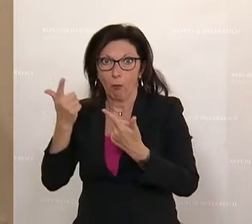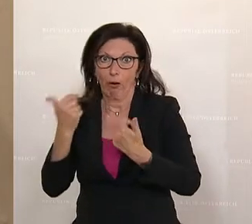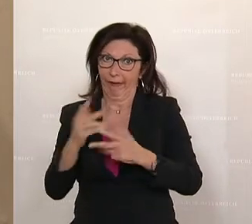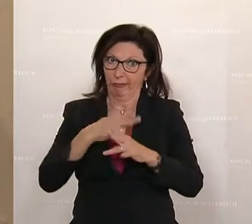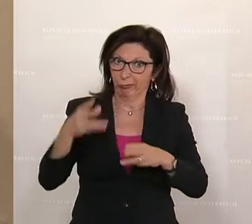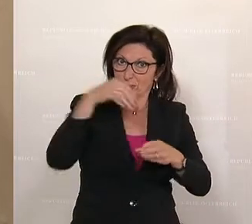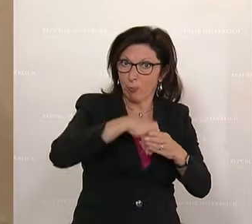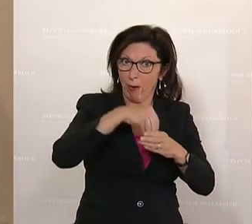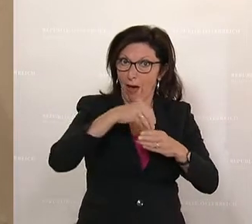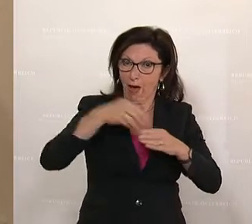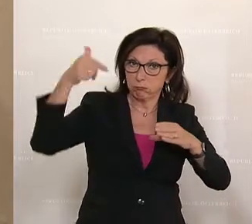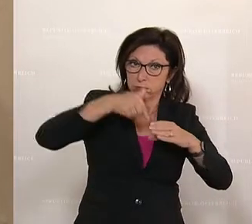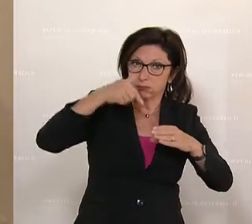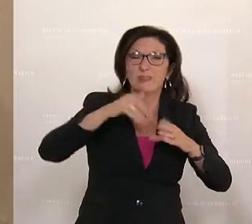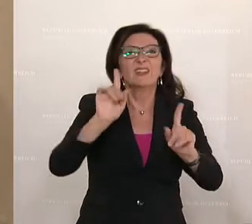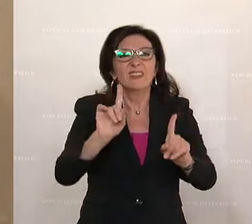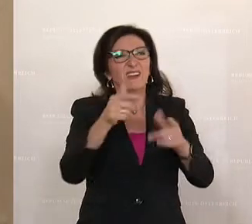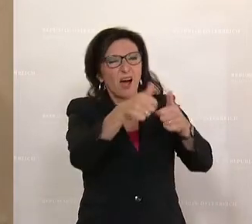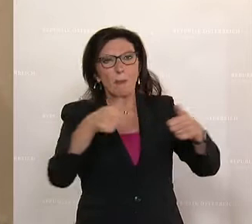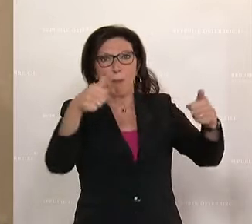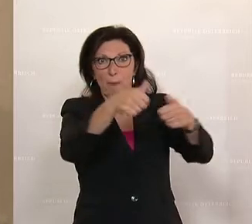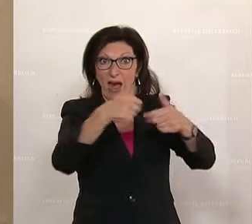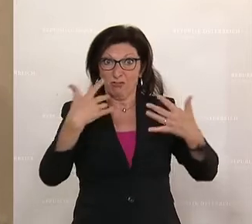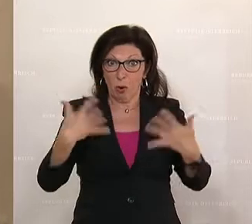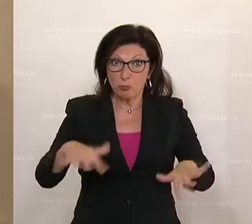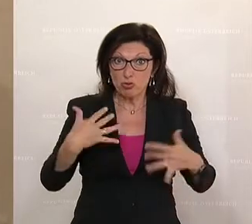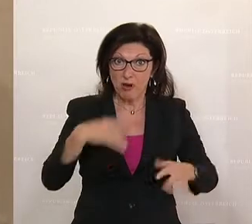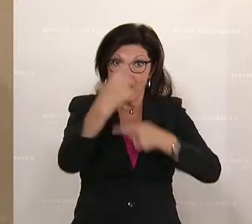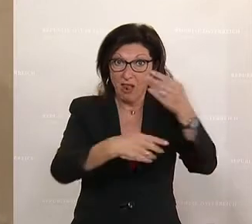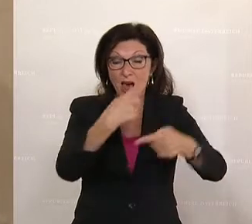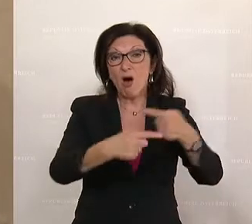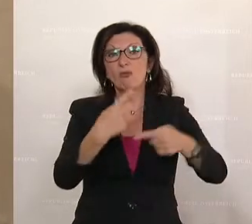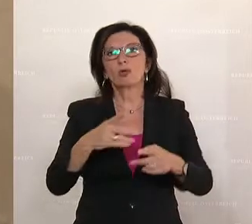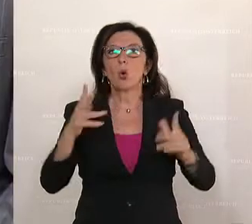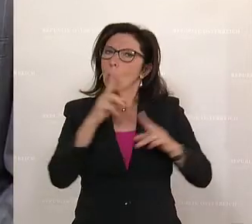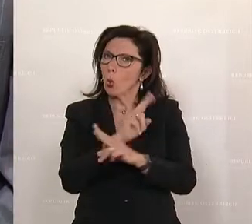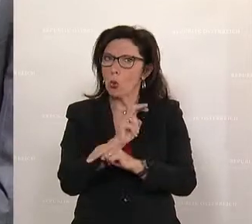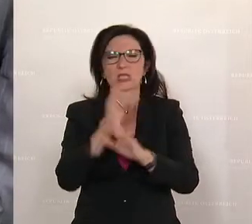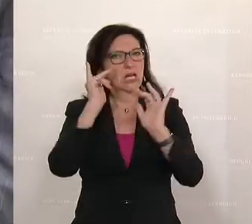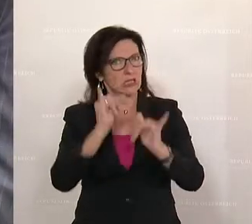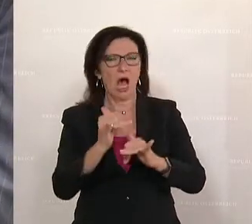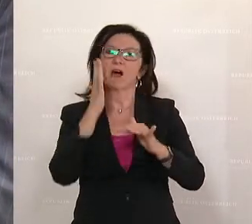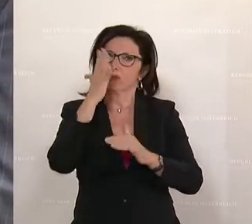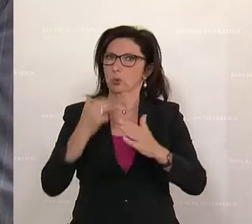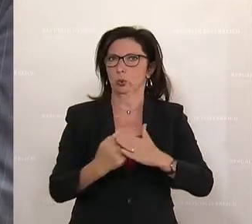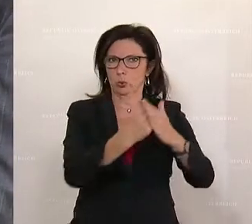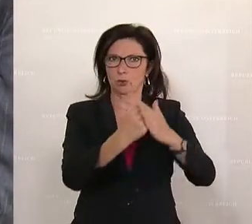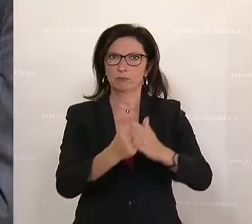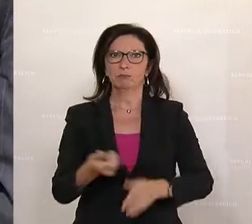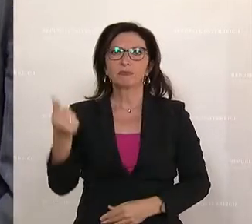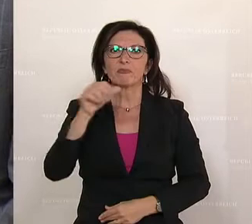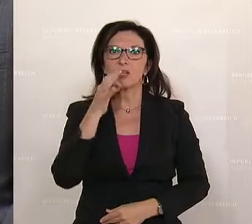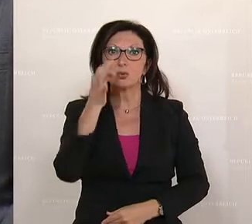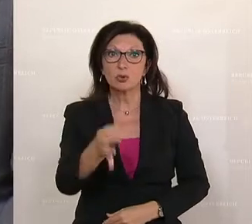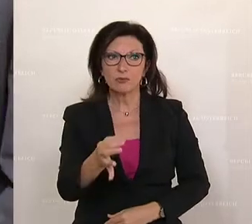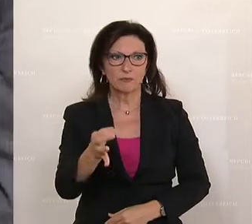wird einfach davon abhängen, wie schnell die Plattform operativ tätig wird. Die volle Unterstützung von österreichischer Seite ist zugesichert. Zusatzfrage, Herr Abgeordneter. Ich